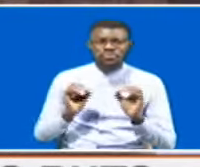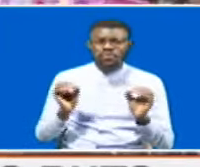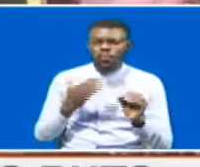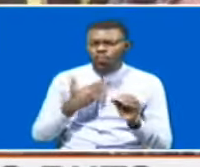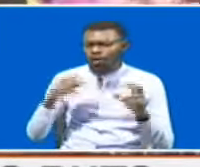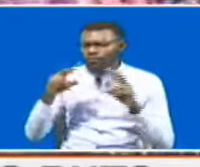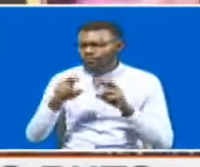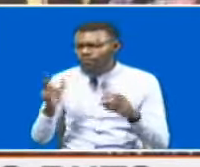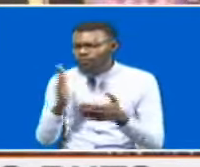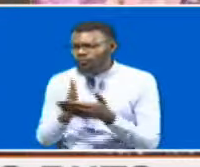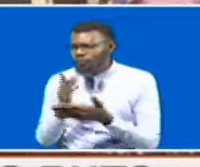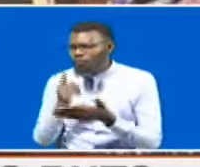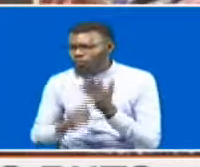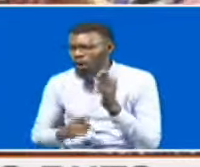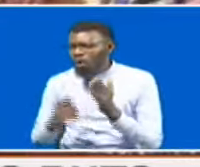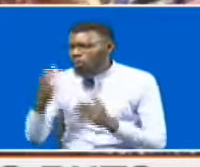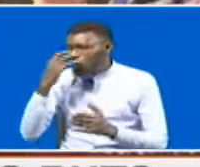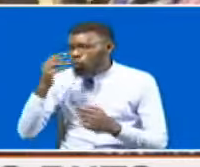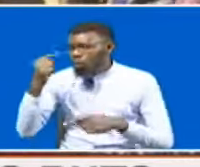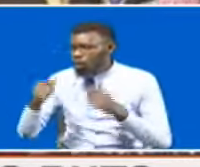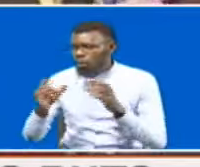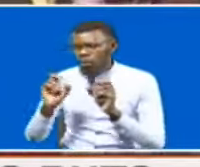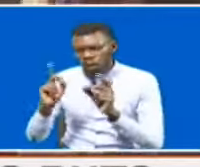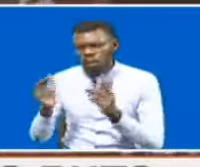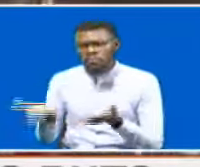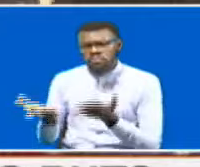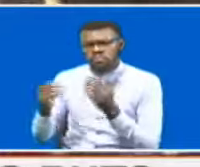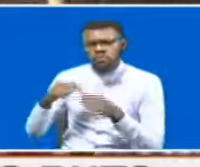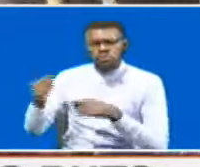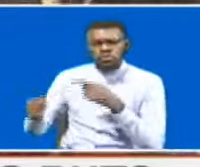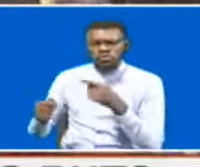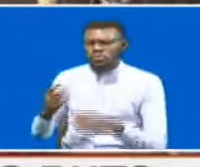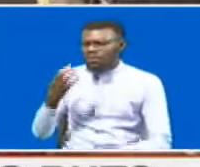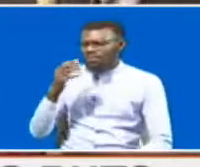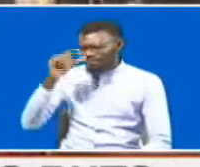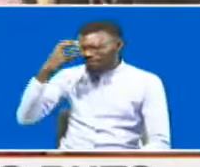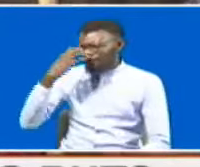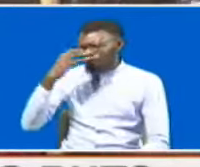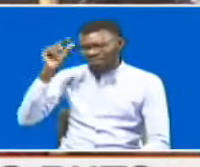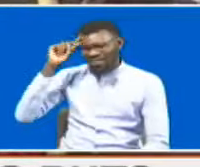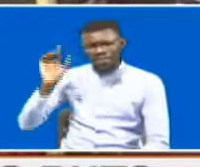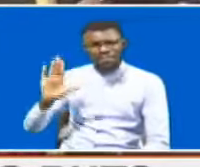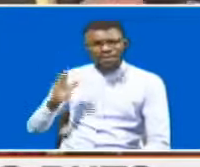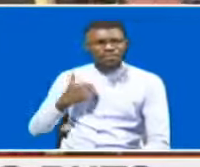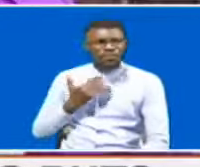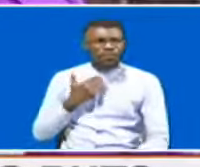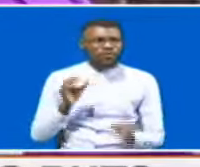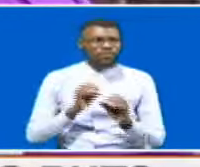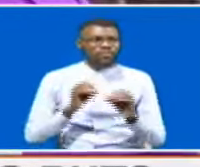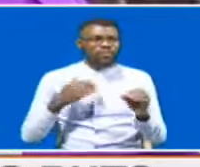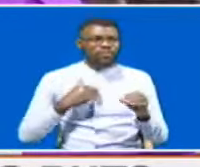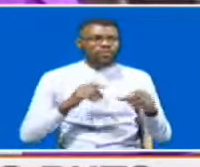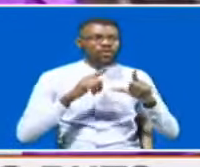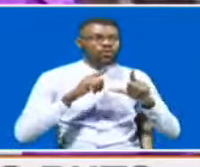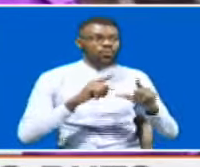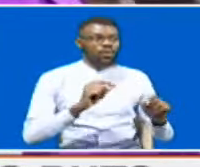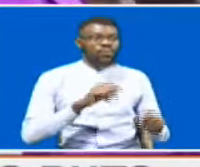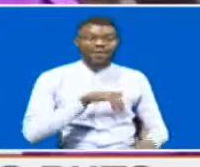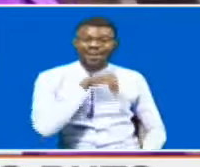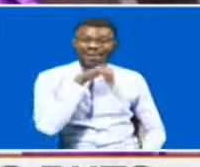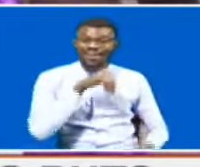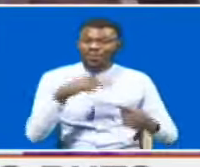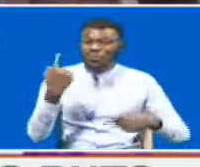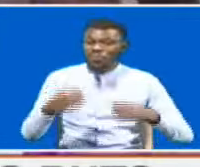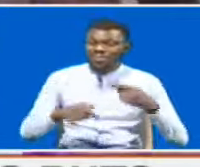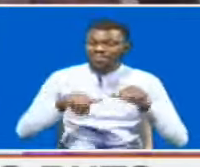imejulikana, sisi tunasema endeleeni. Hiyo serikali hatutaki. Niliambia shemeji yangu hii kura hatushindi.